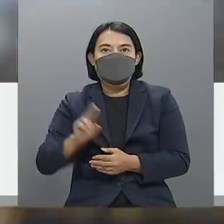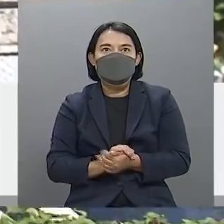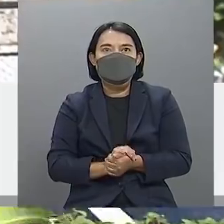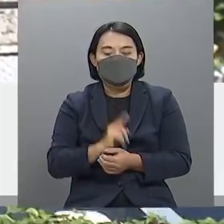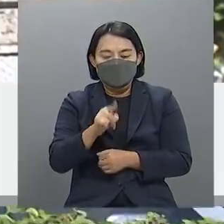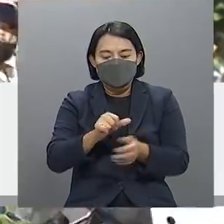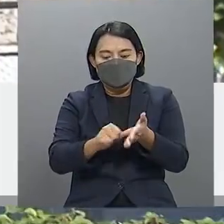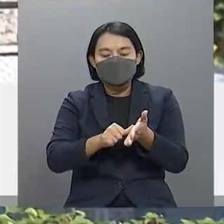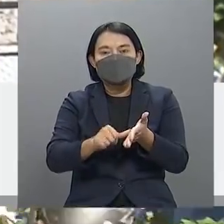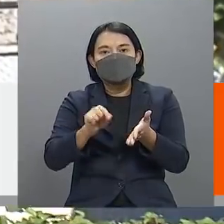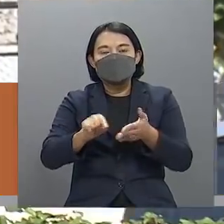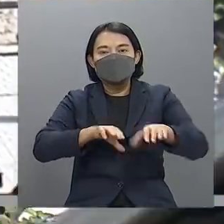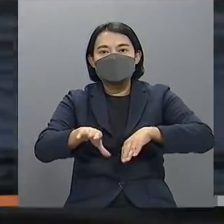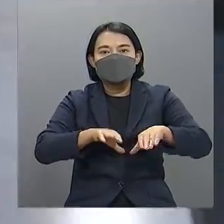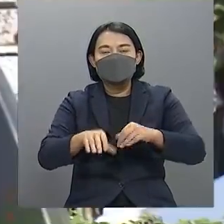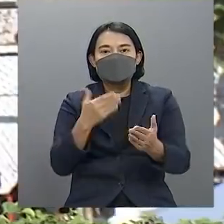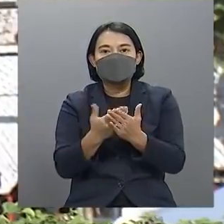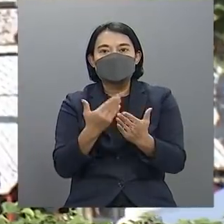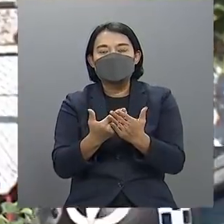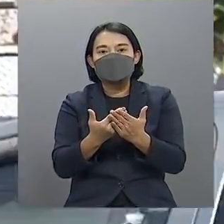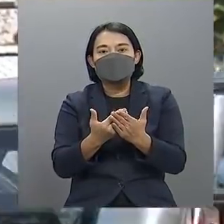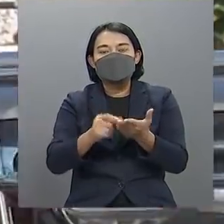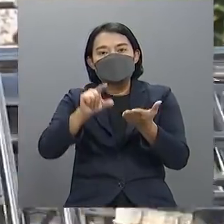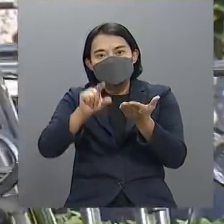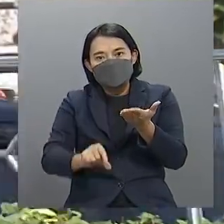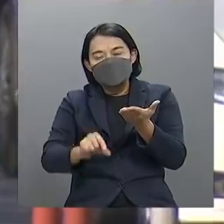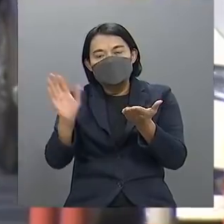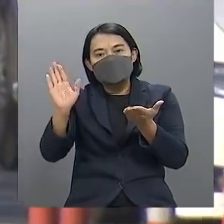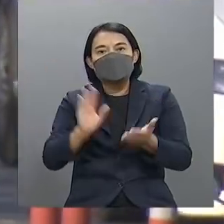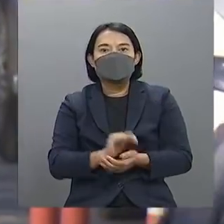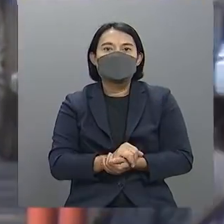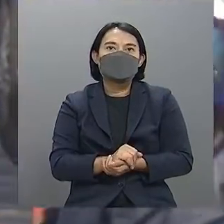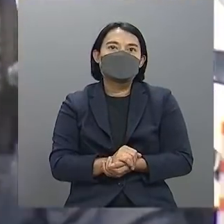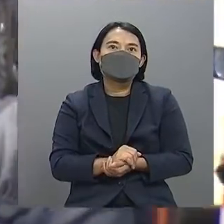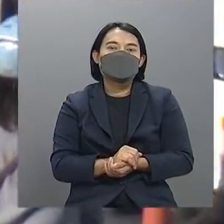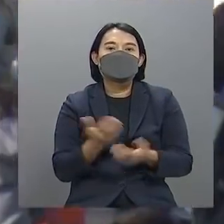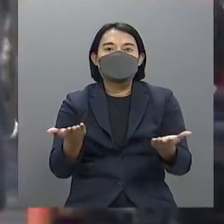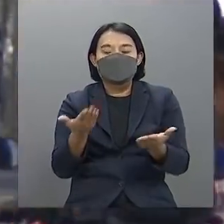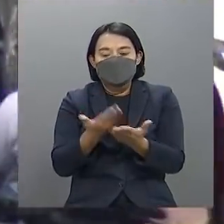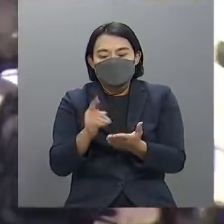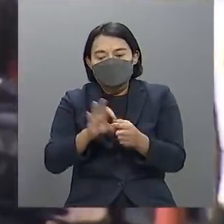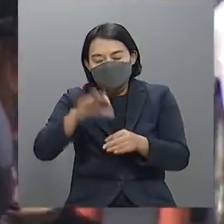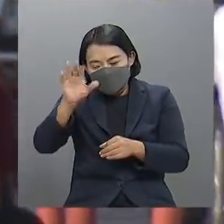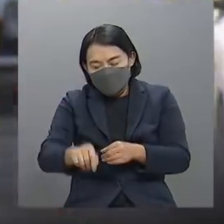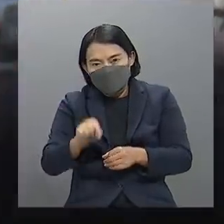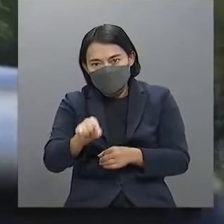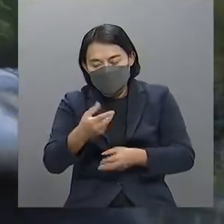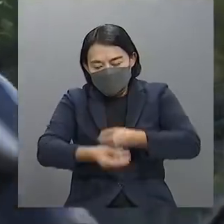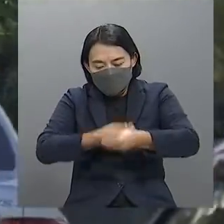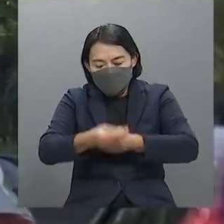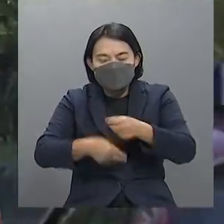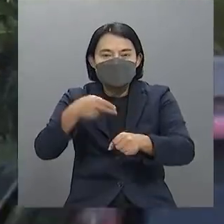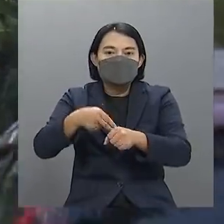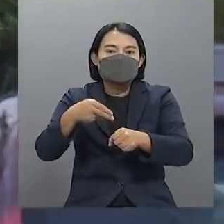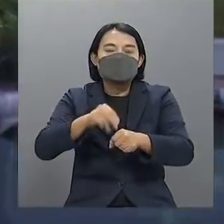ทบกับเงินเฟ้อแล้วนะคะกองทุนน้ำมันเชื้อเพลิงยังคงถูกนำมาใช้เพื่อตรึงราคาน้ำมันขายปลีกในประเทศค่ะมี